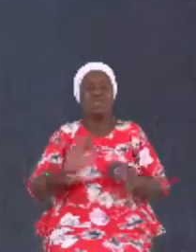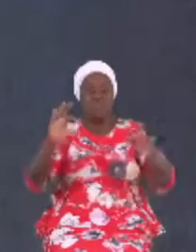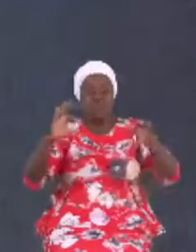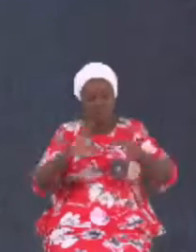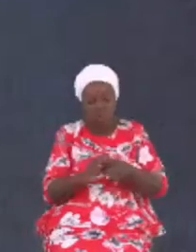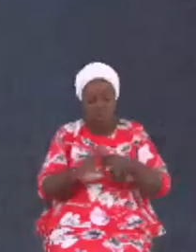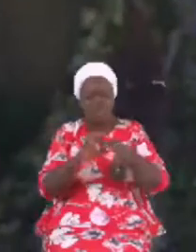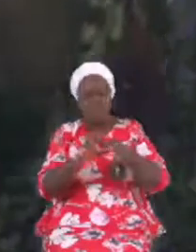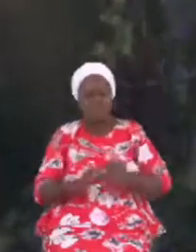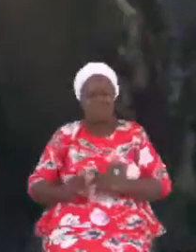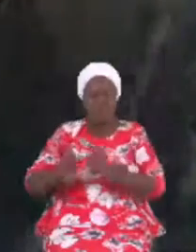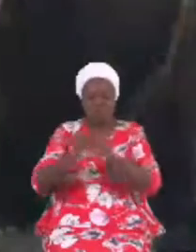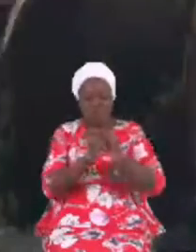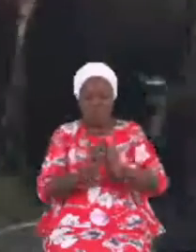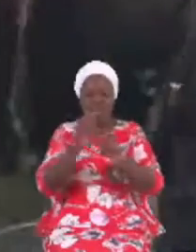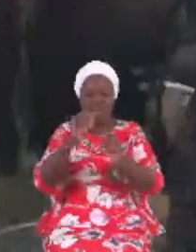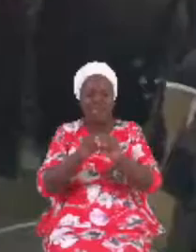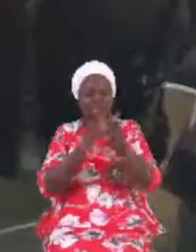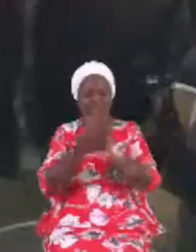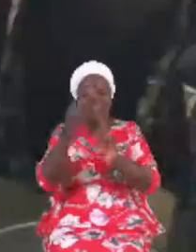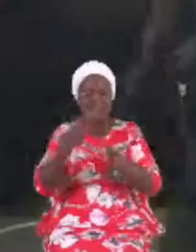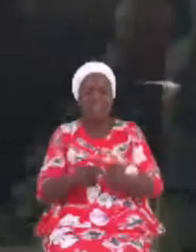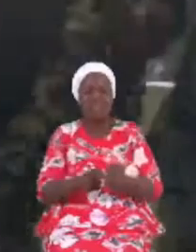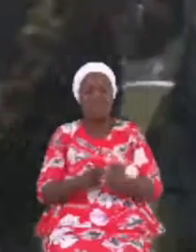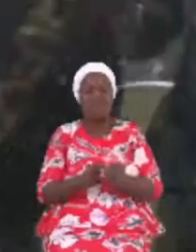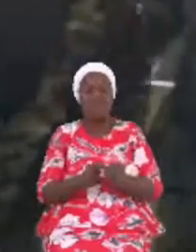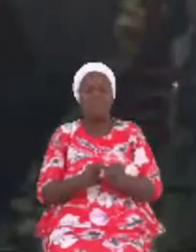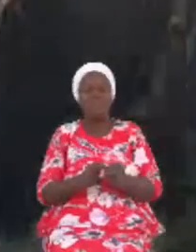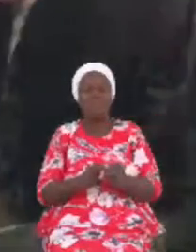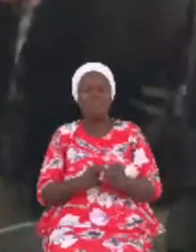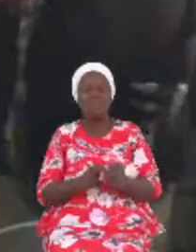au nom de Jésus.